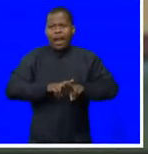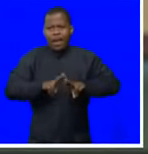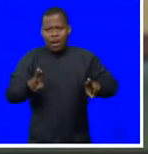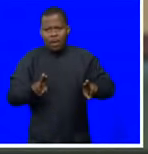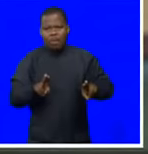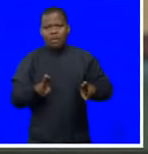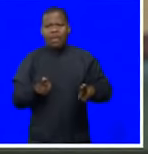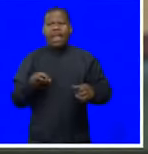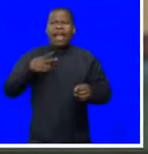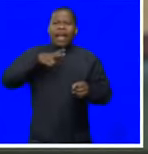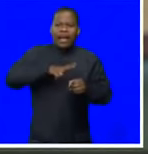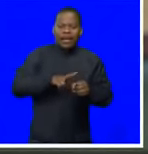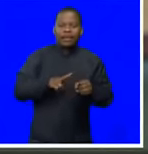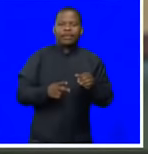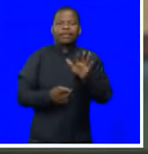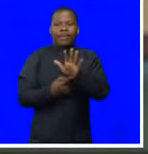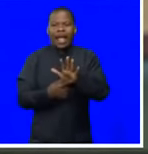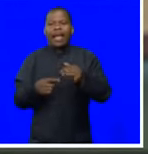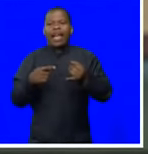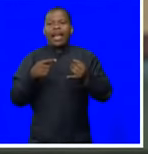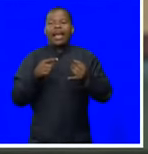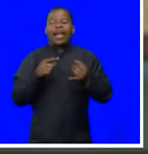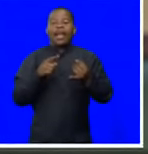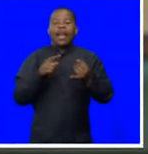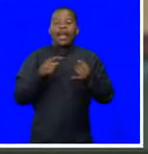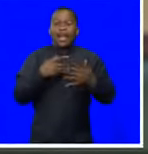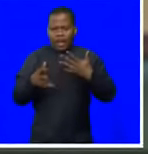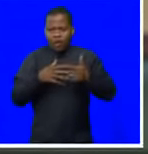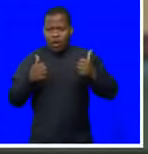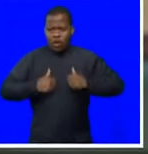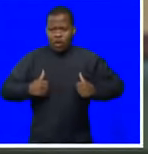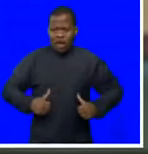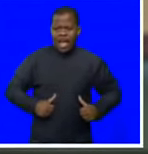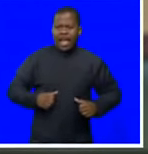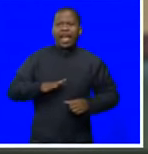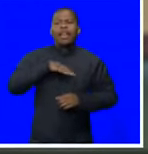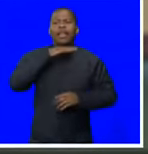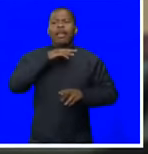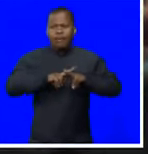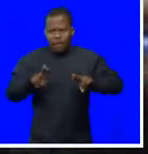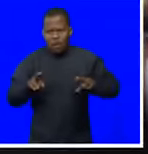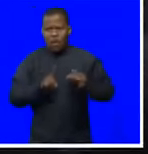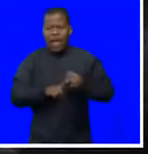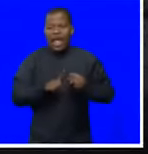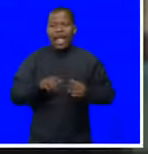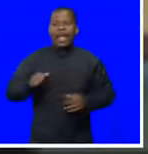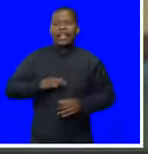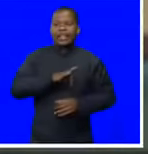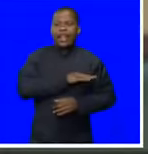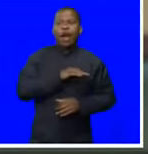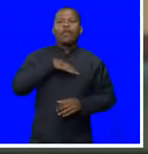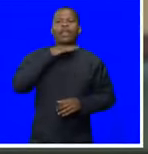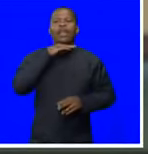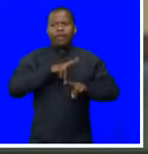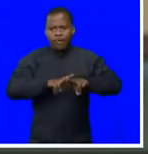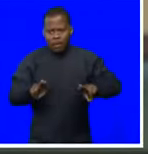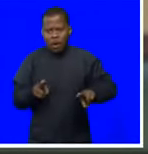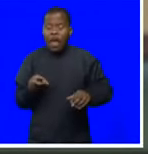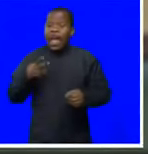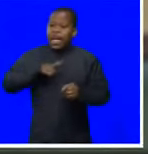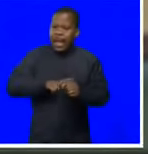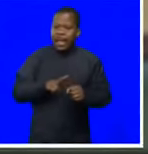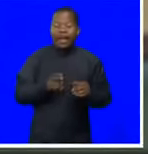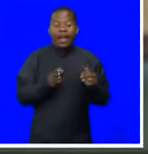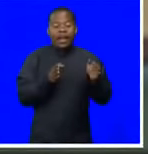services lamaningi ma uniforms abengasila right and kushoda kwestaff sebakhulumile bahlonishwa but ke siphinde sibabonge